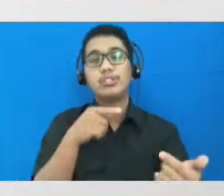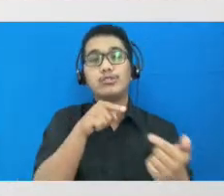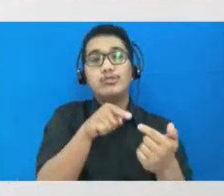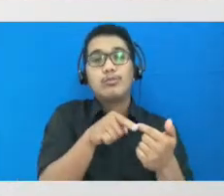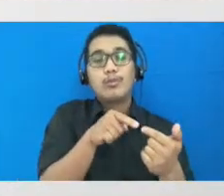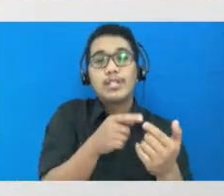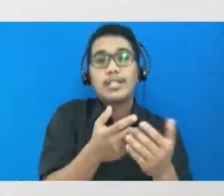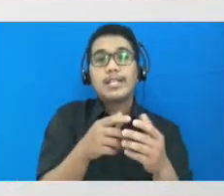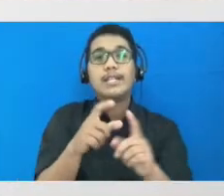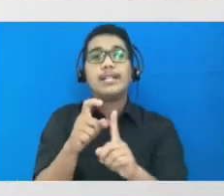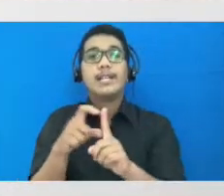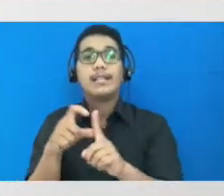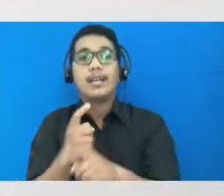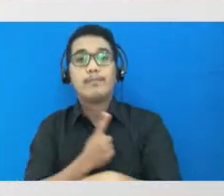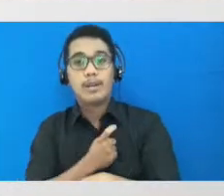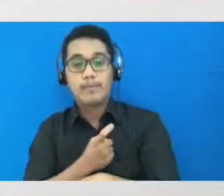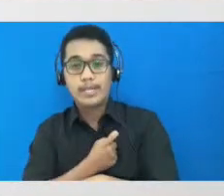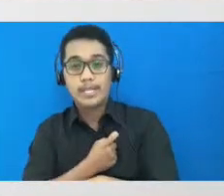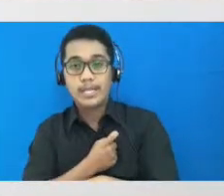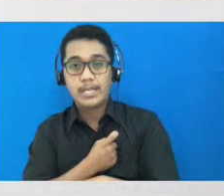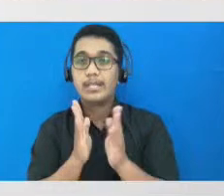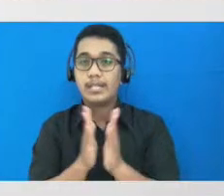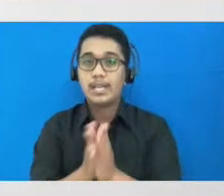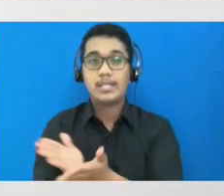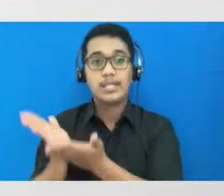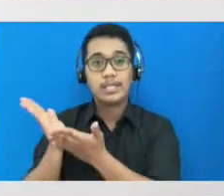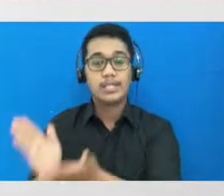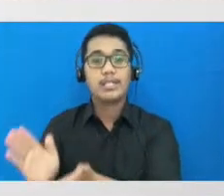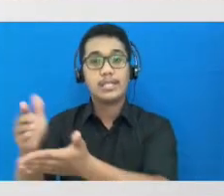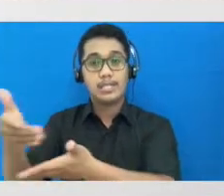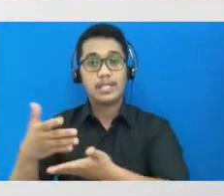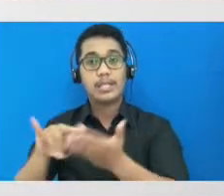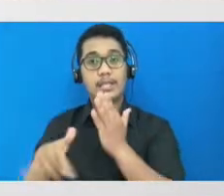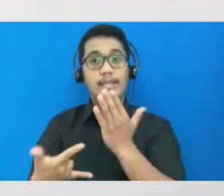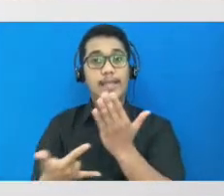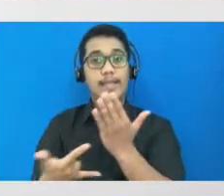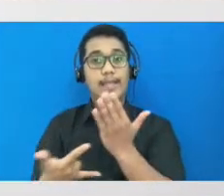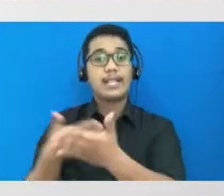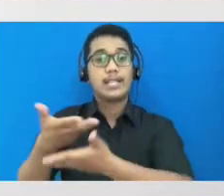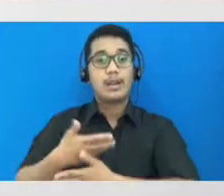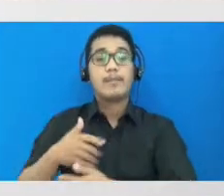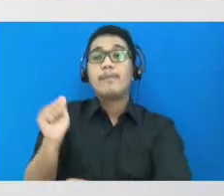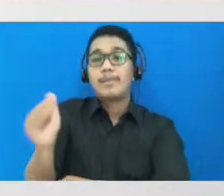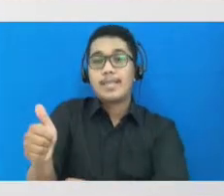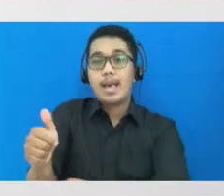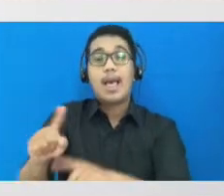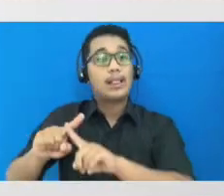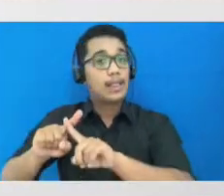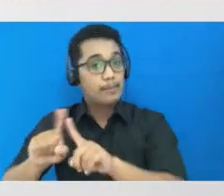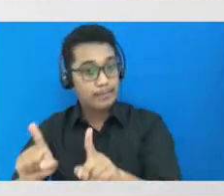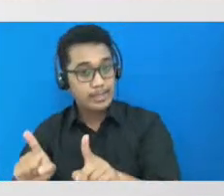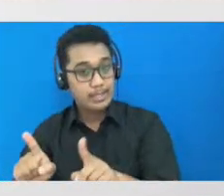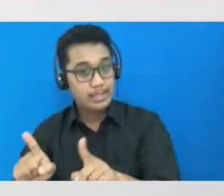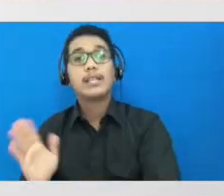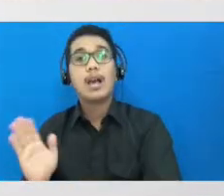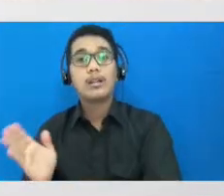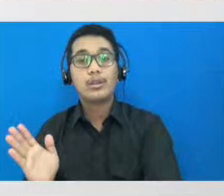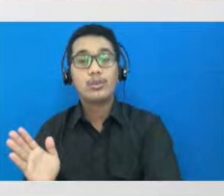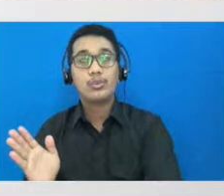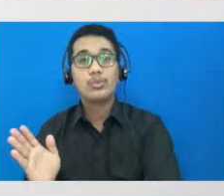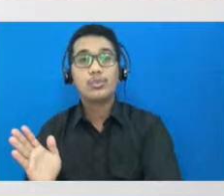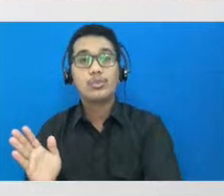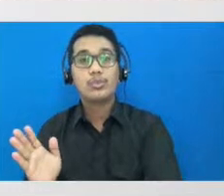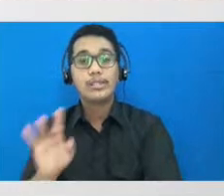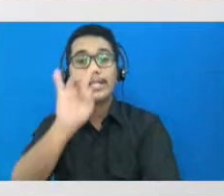pribadi, dan ini lebih mudah diterima secara teknis. Tetapi kalau kita berbicara mengenai